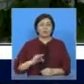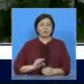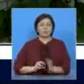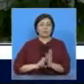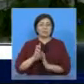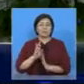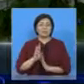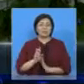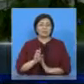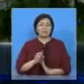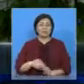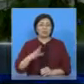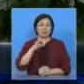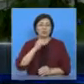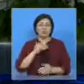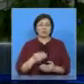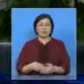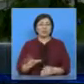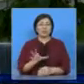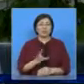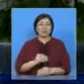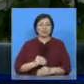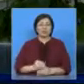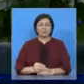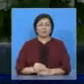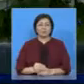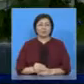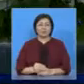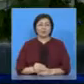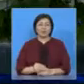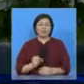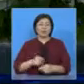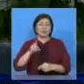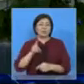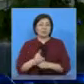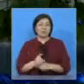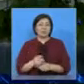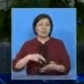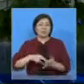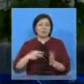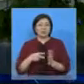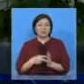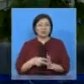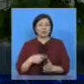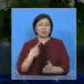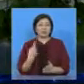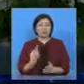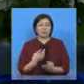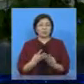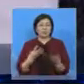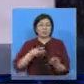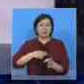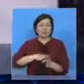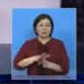успешно можно сказать да потому что все поставленные задачи и планы которые мы ставили на первый поток уже выполняются